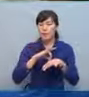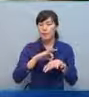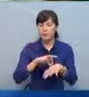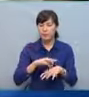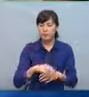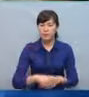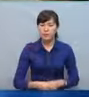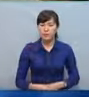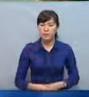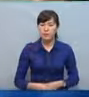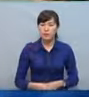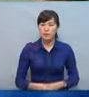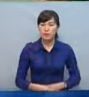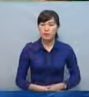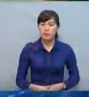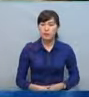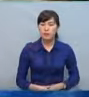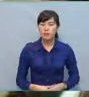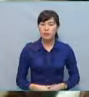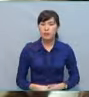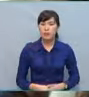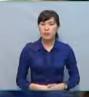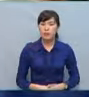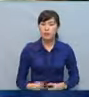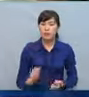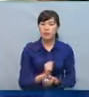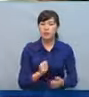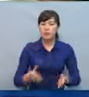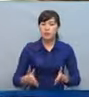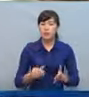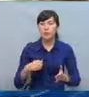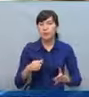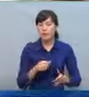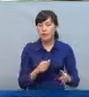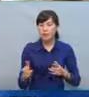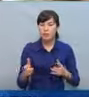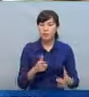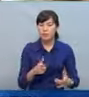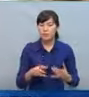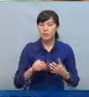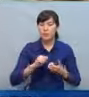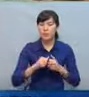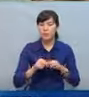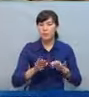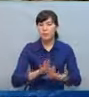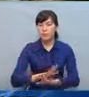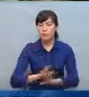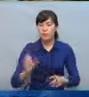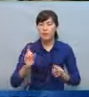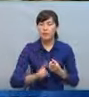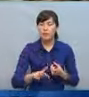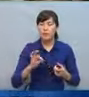және тас төсеп өз күштерімен істеп жатыр. Мынау жер мәселесі шешілмегеніне байланысты